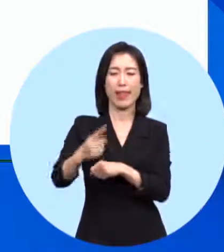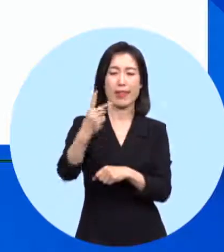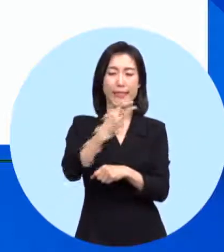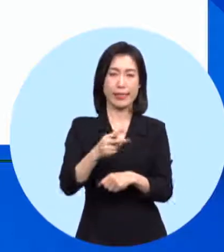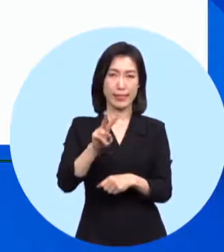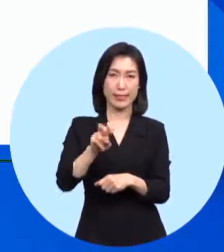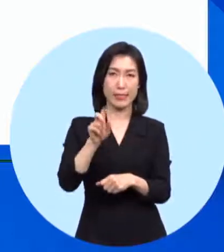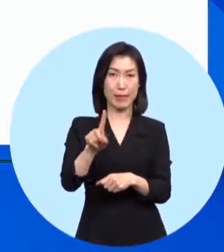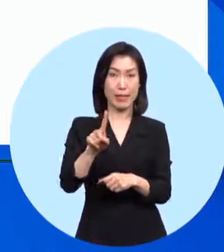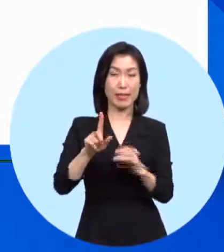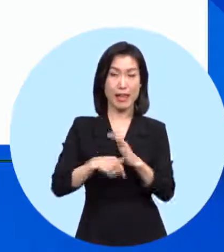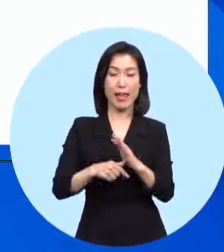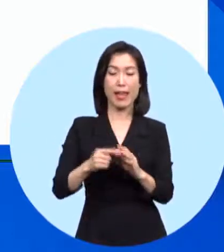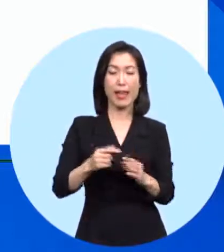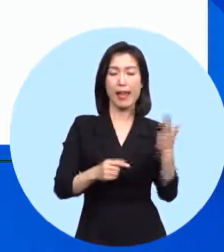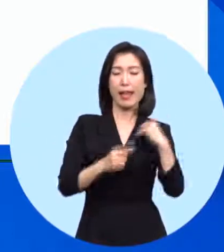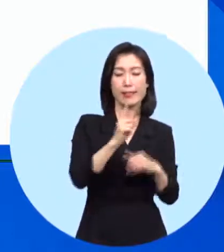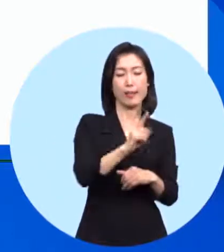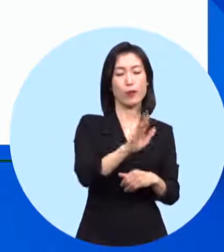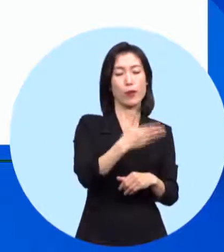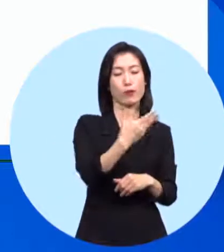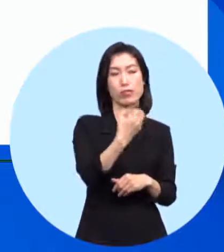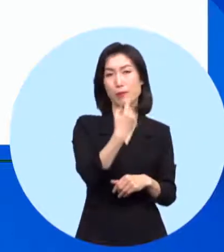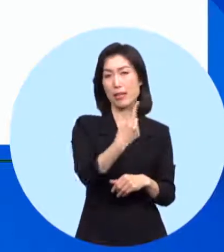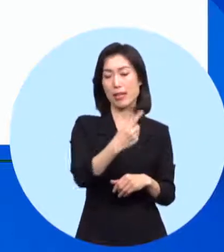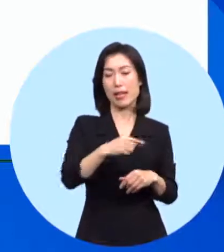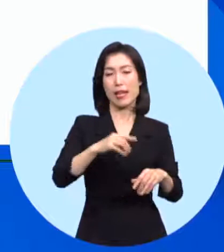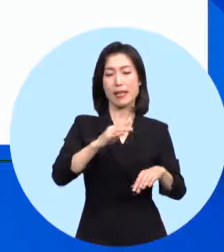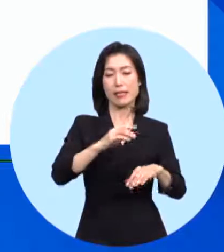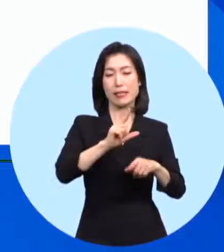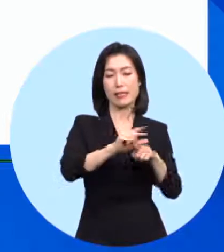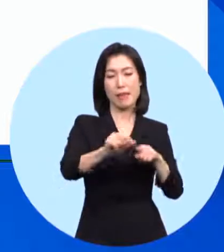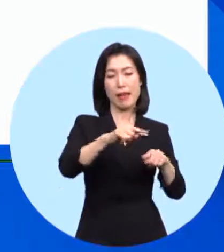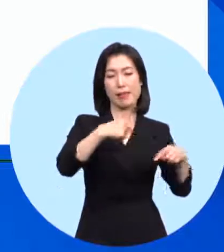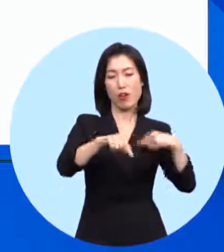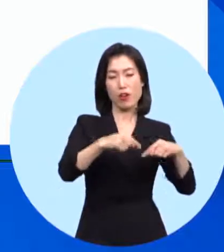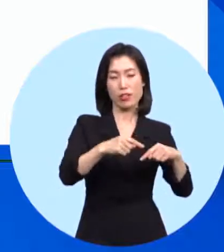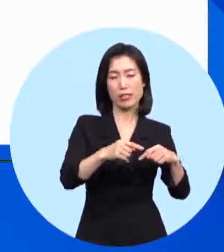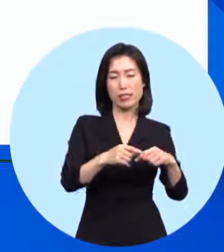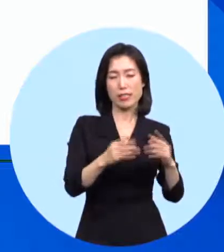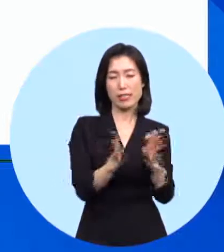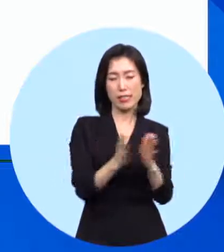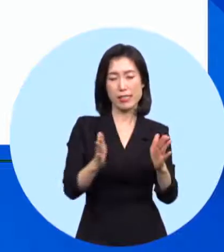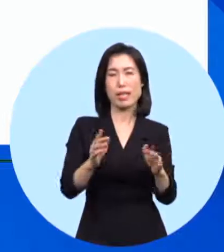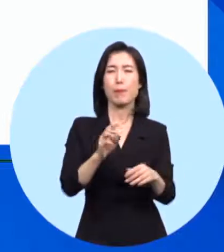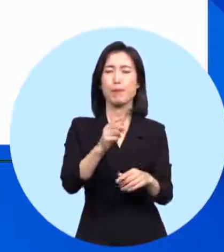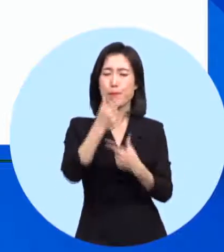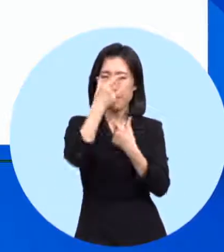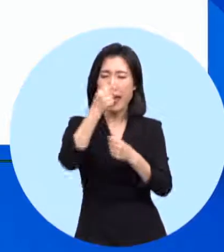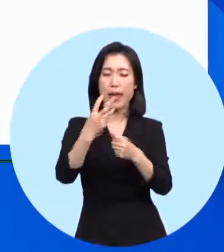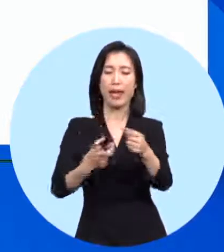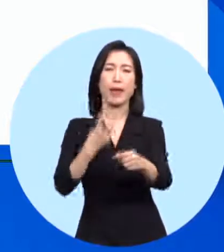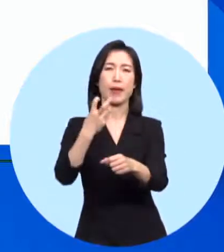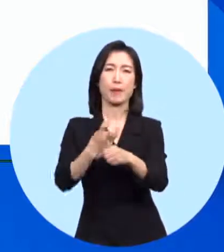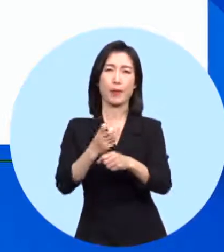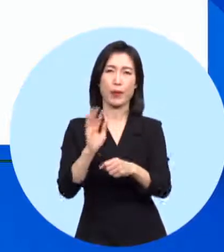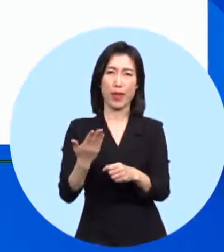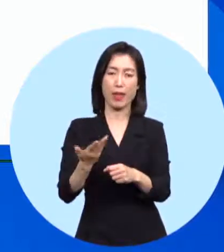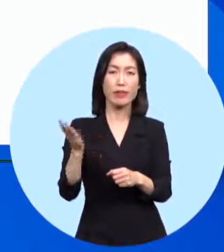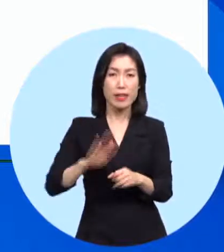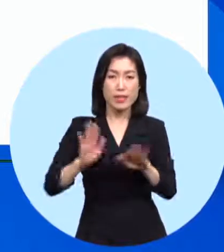2021년이 되면 1991년 지방자치가 부활된 지 만 30년이 되는 해입니다. 그런데